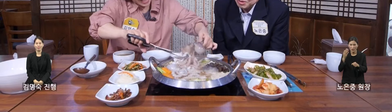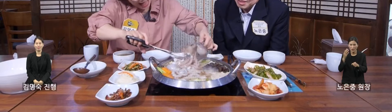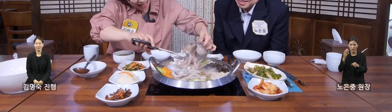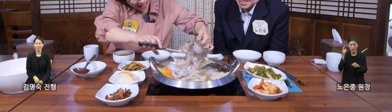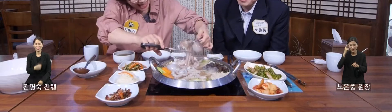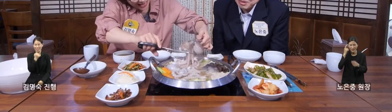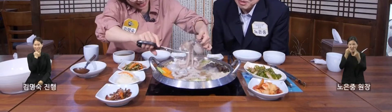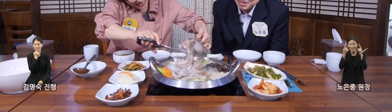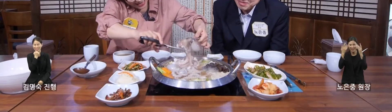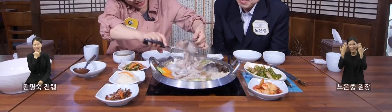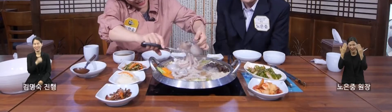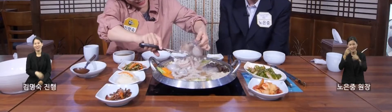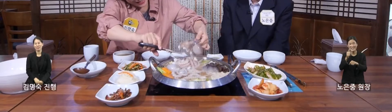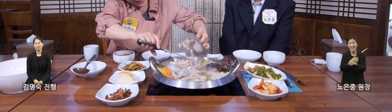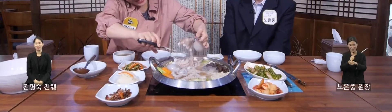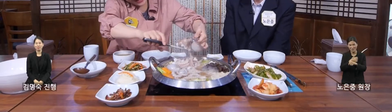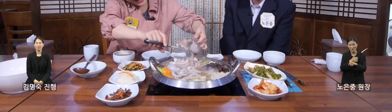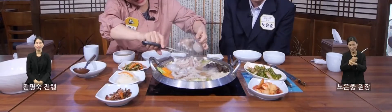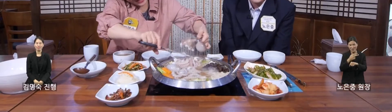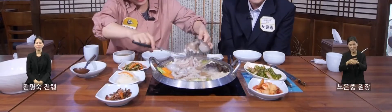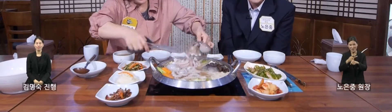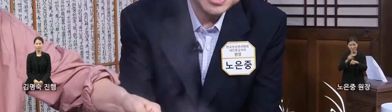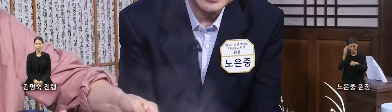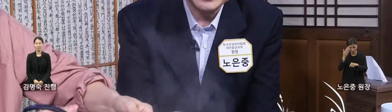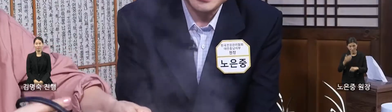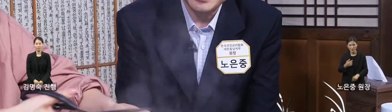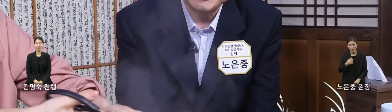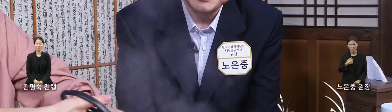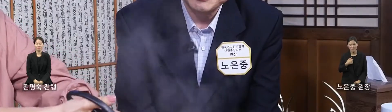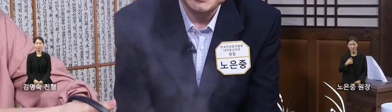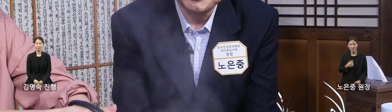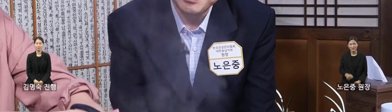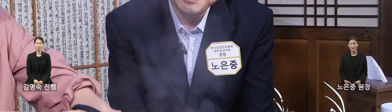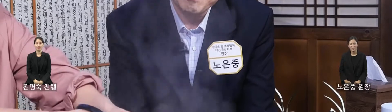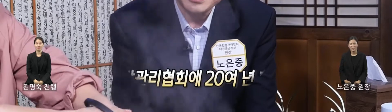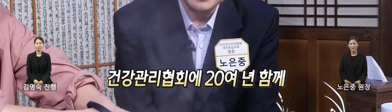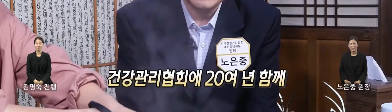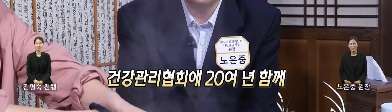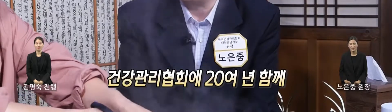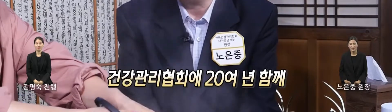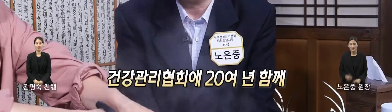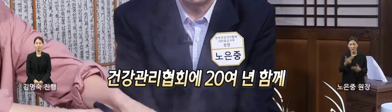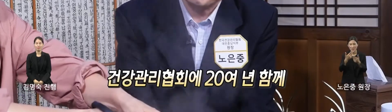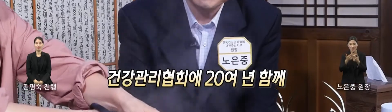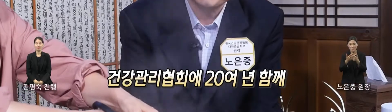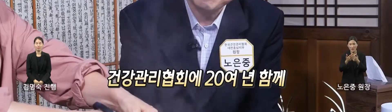다녀가지고 의사가 된 거고요. 오히려 그 부분보다 네. 이제 제가 저희 건강관리협회